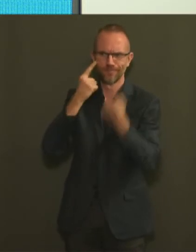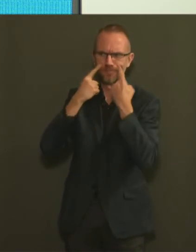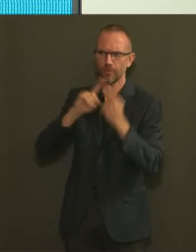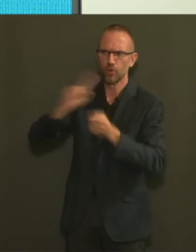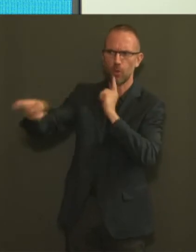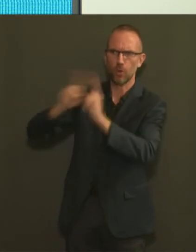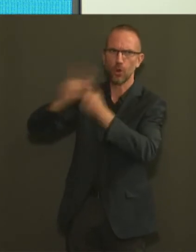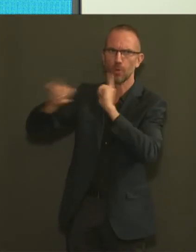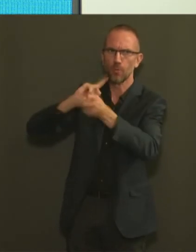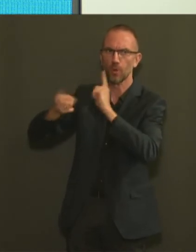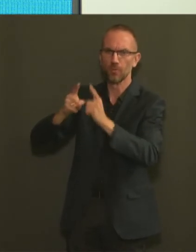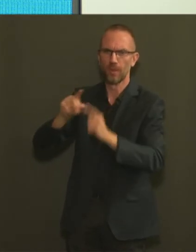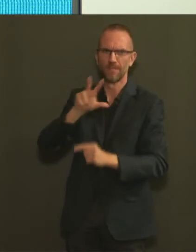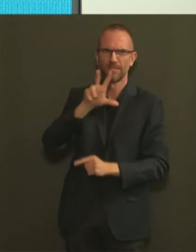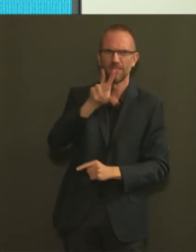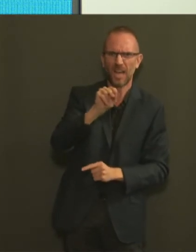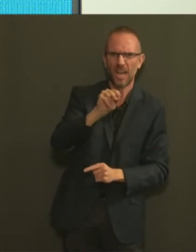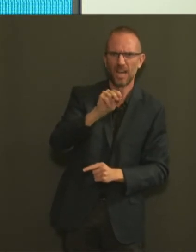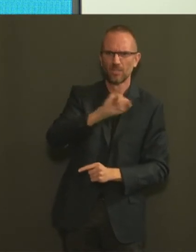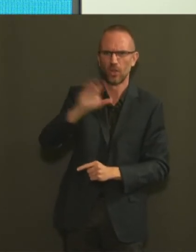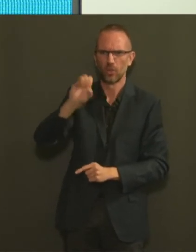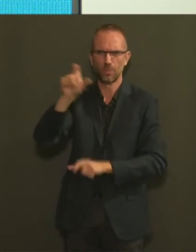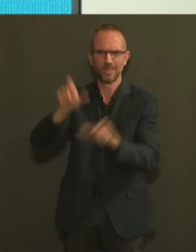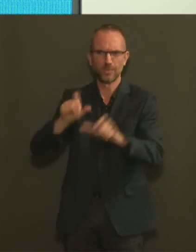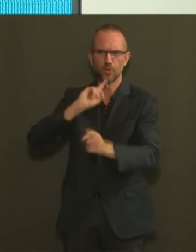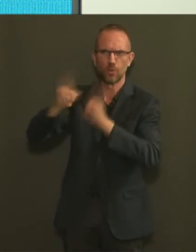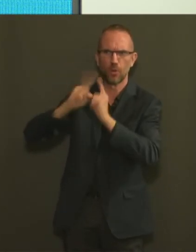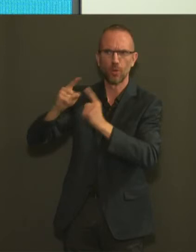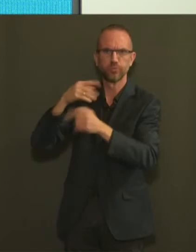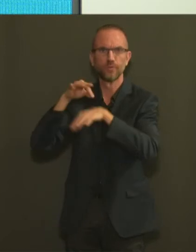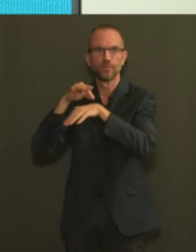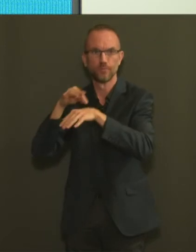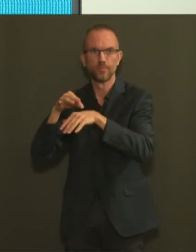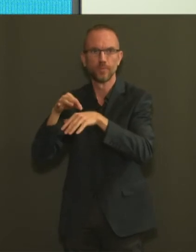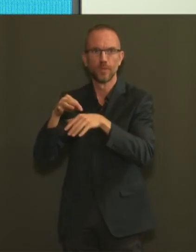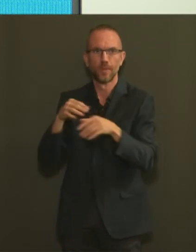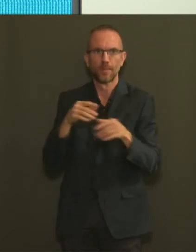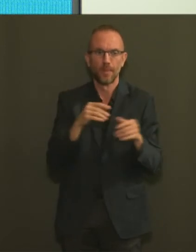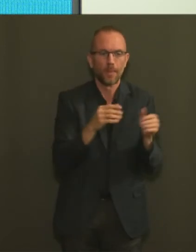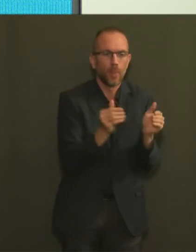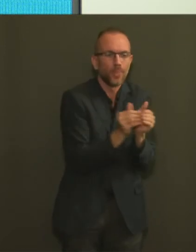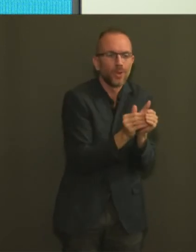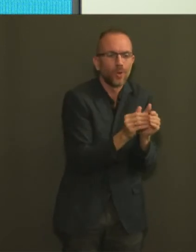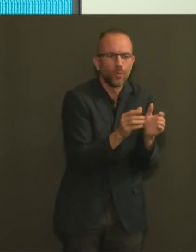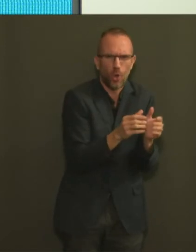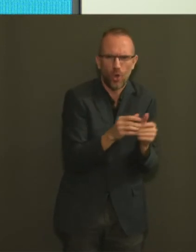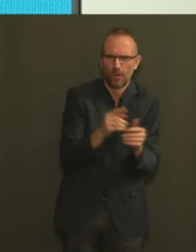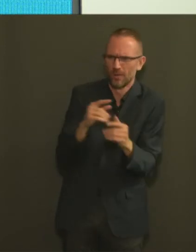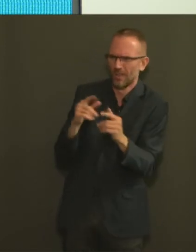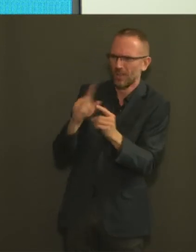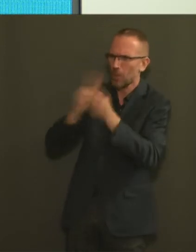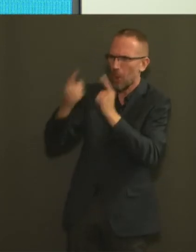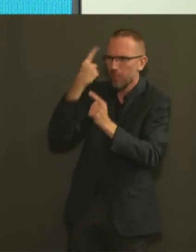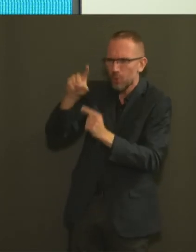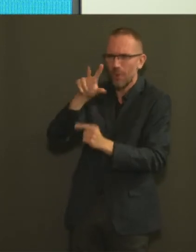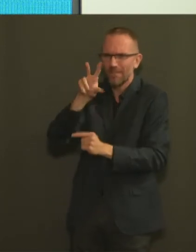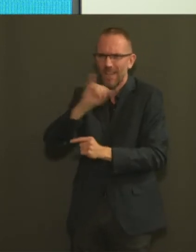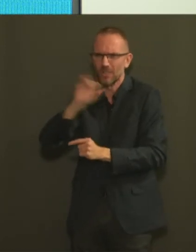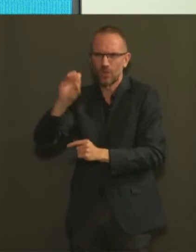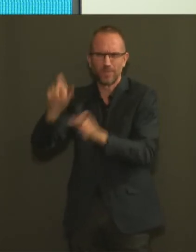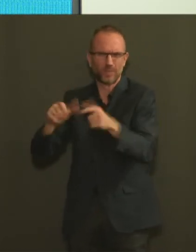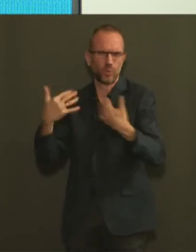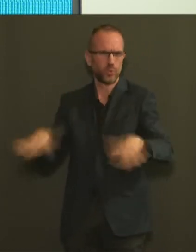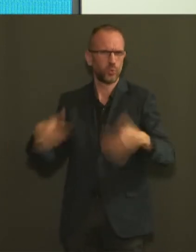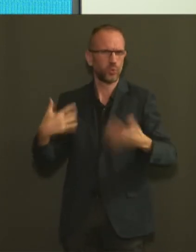quantités qui ne sont pas des quantités adéquates pour deux trois ou quatre personnes en tout cas espérons que ceci soit